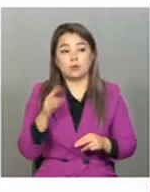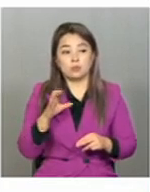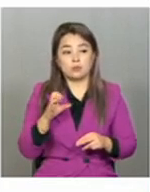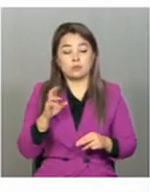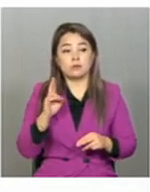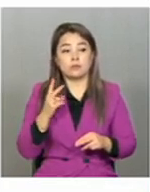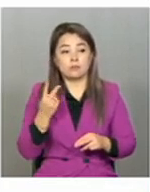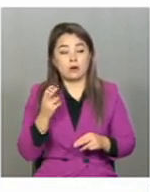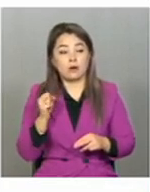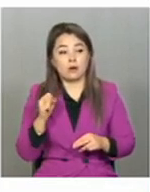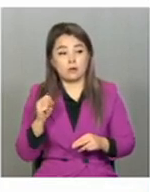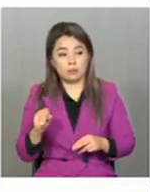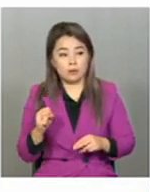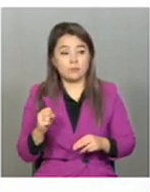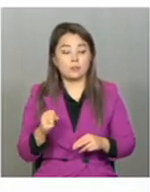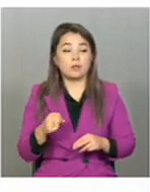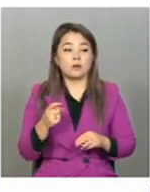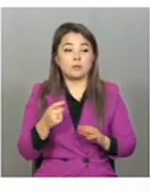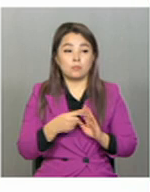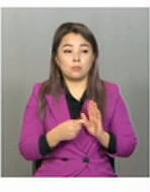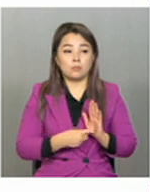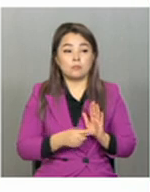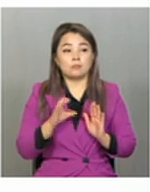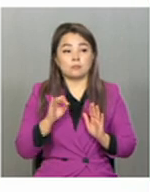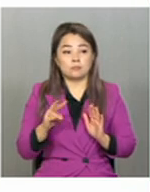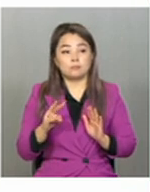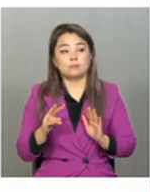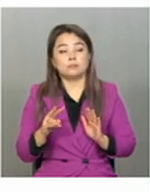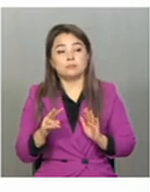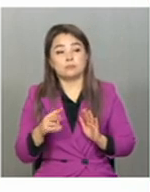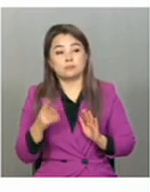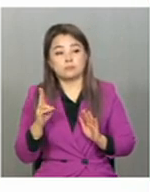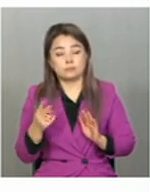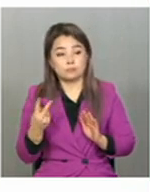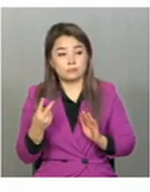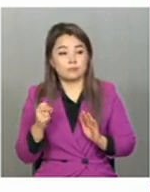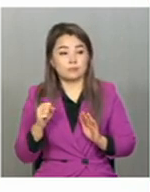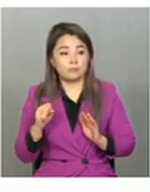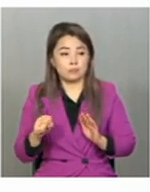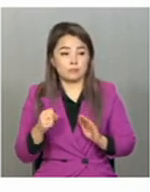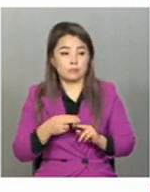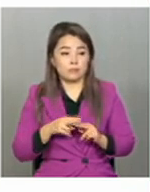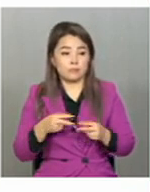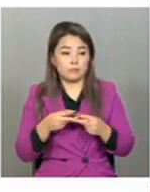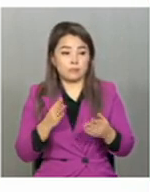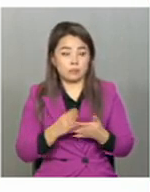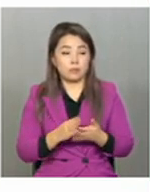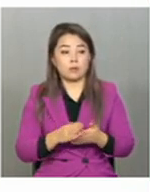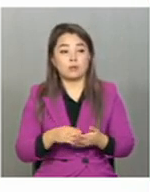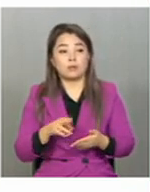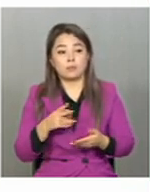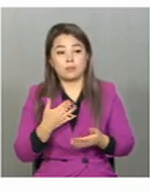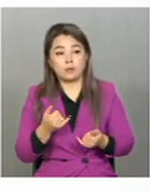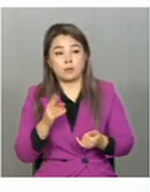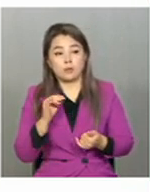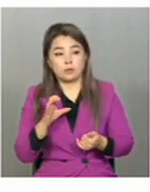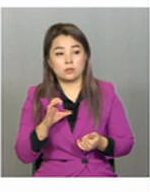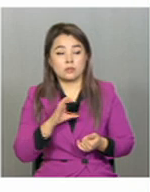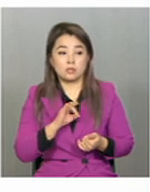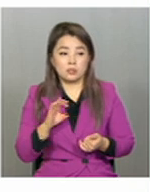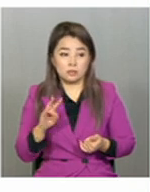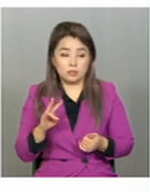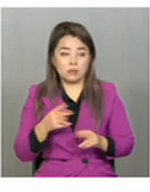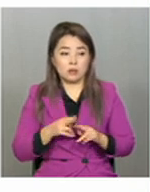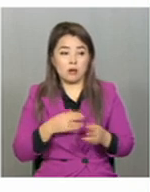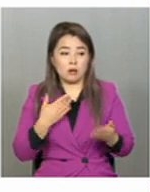альфа болады. Бір азайтылған косинус квадрат альфа бізде синус квадрат альфаға тең болады. Ал косинус альфаның синус альфаға